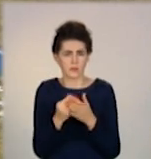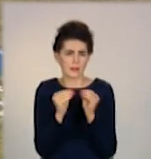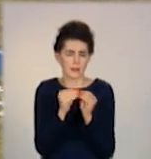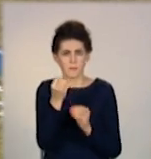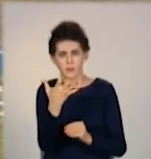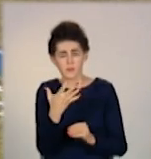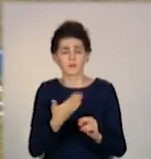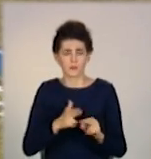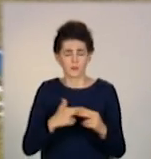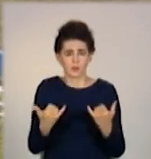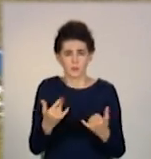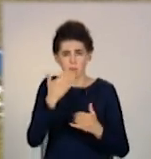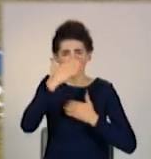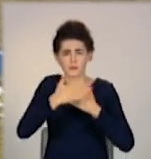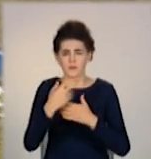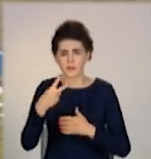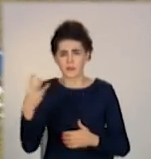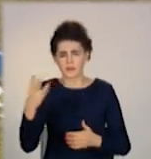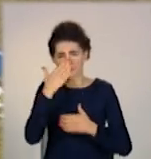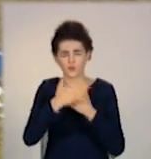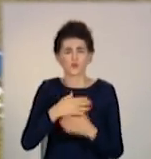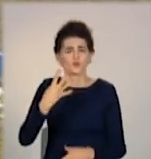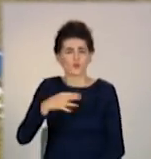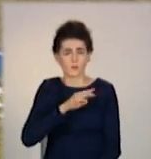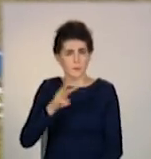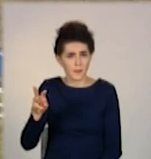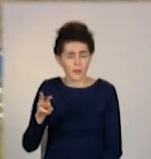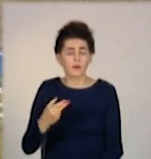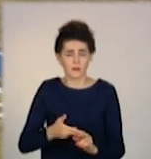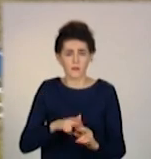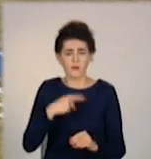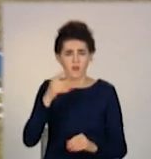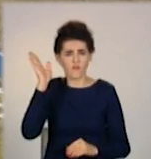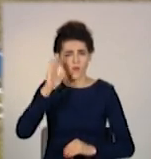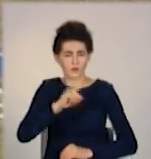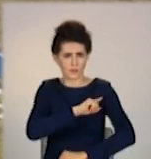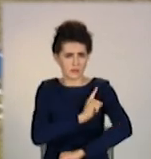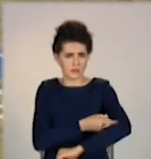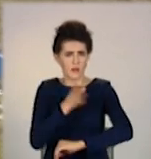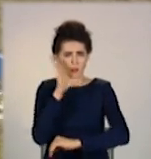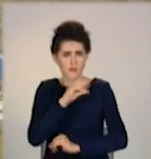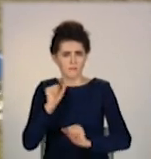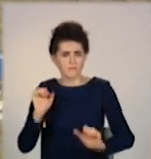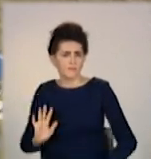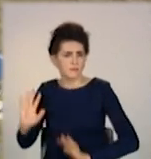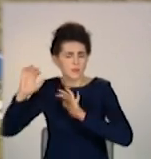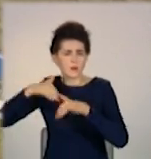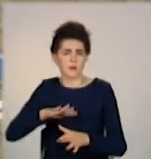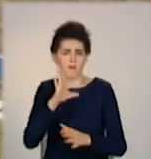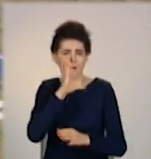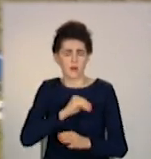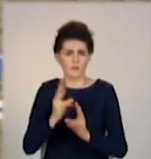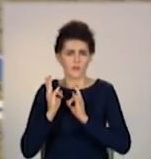к теперешним 23, то есть под 40 миллионов, то весь этот поток воды пострадает от этого